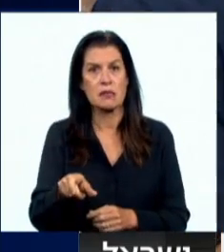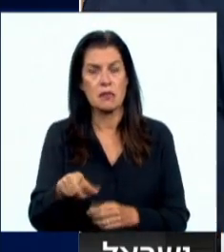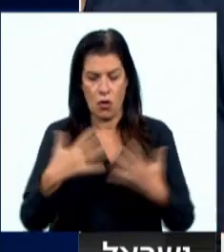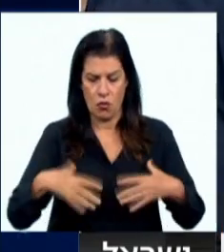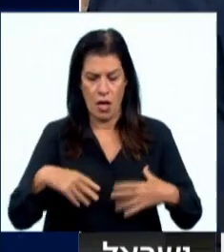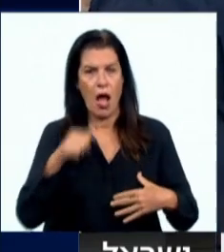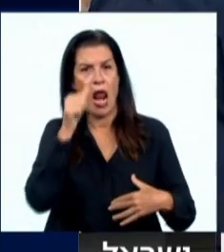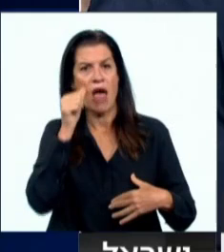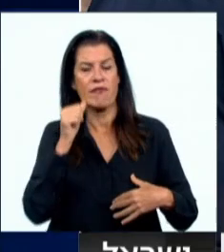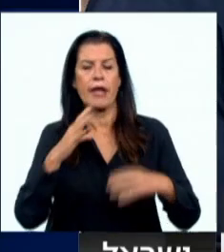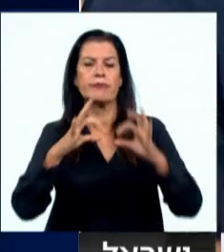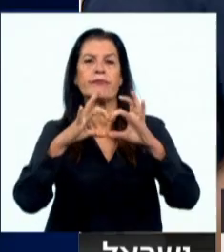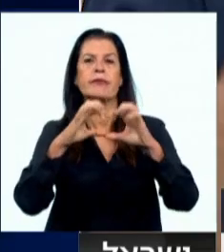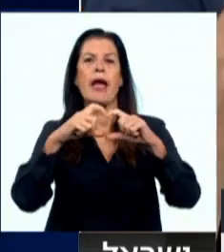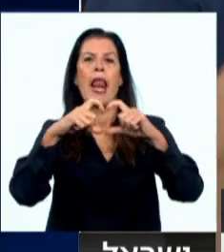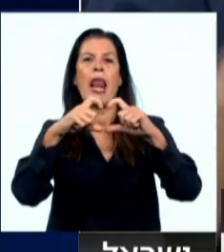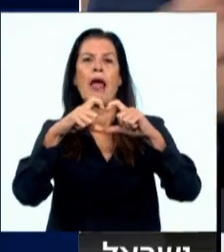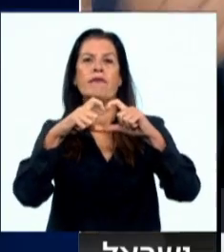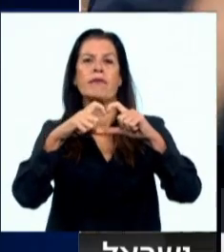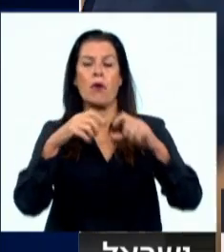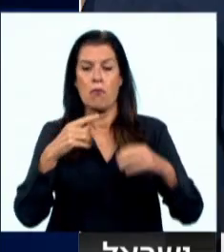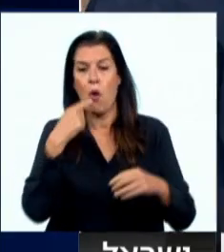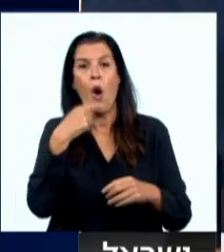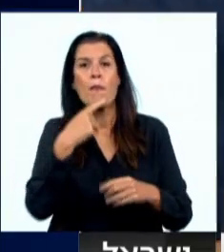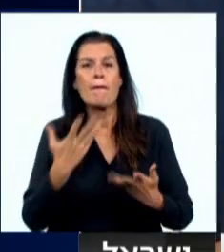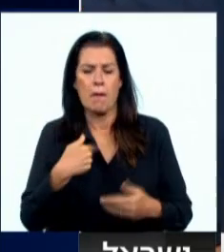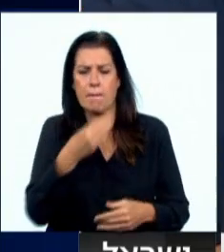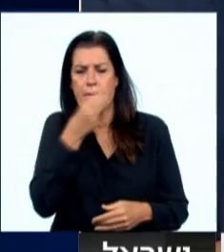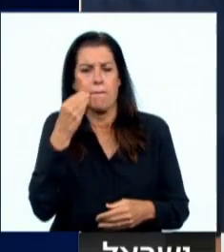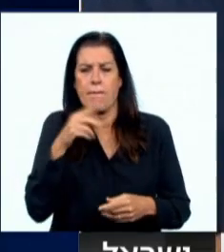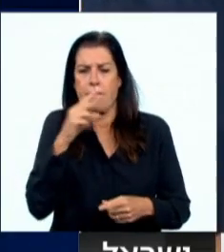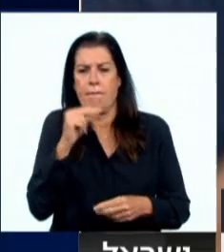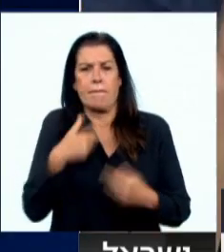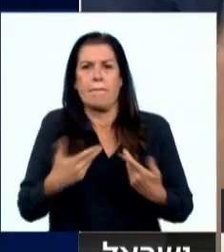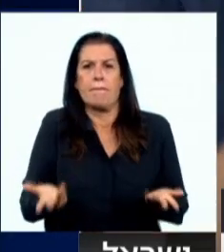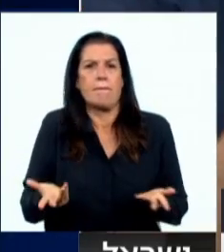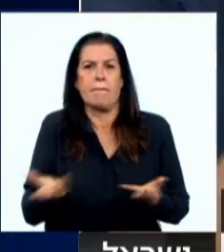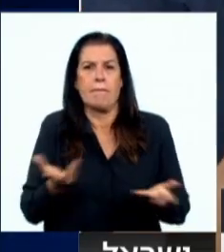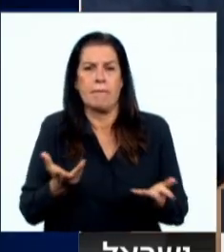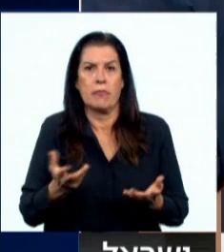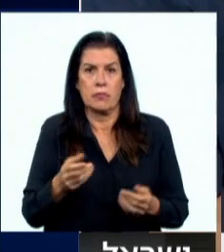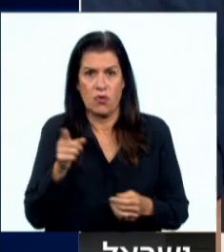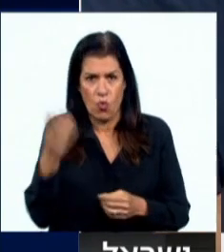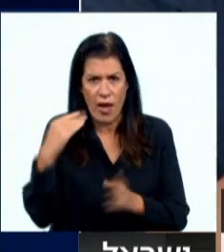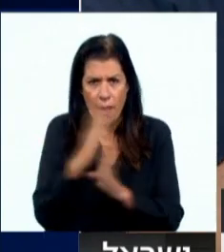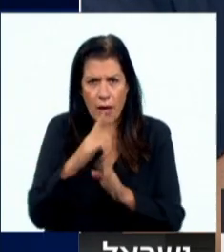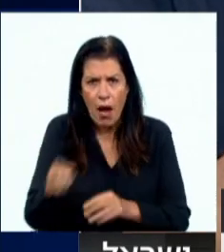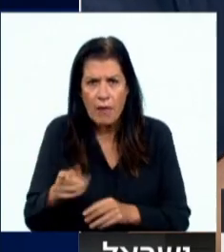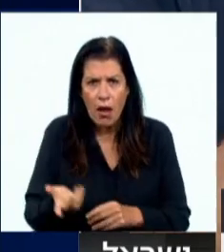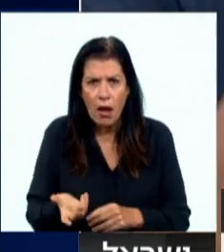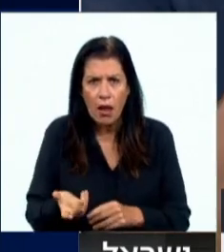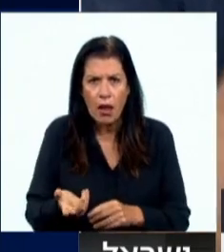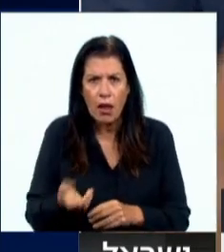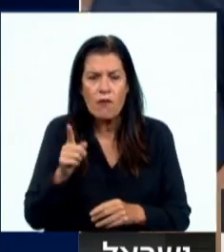אילם, כן. זה בעצם מחבל, ומסמן להם, תנו לי את הפצועים, אני אקח אותם. ובתוך סערת הקרב הם